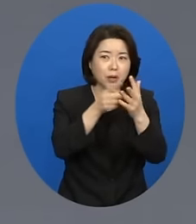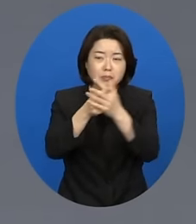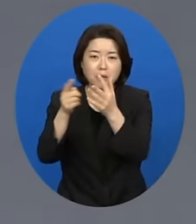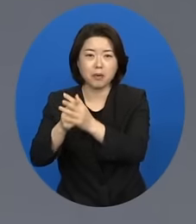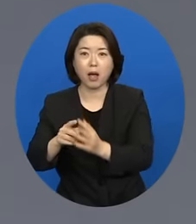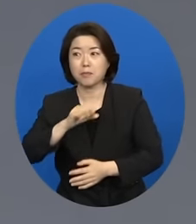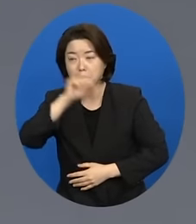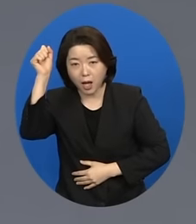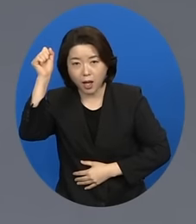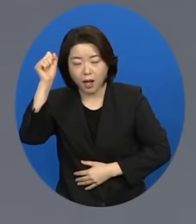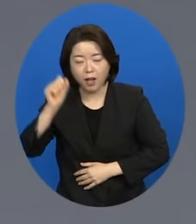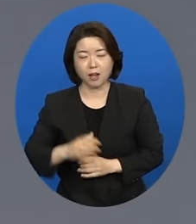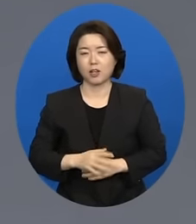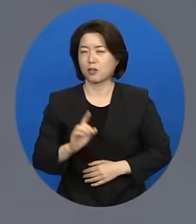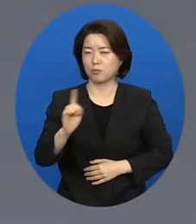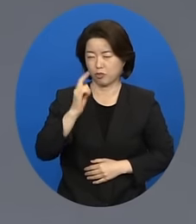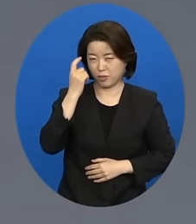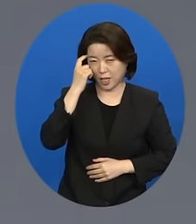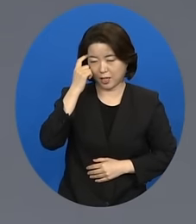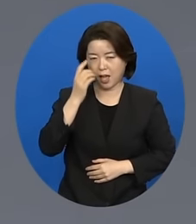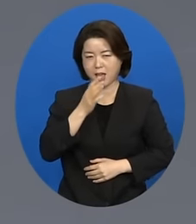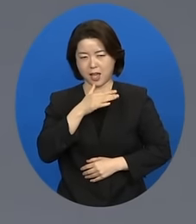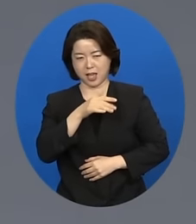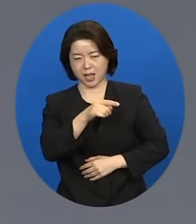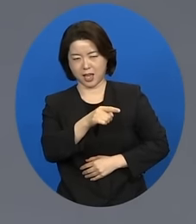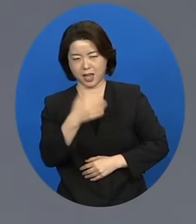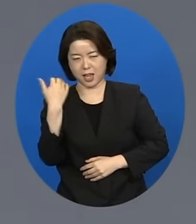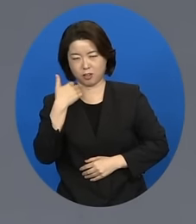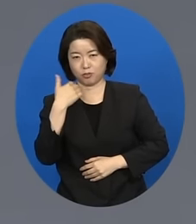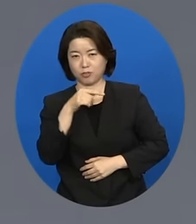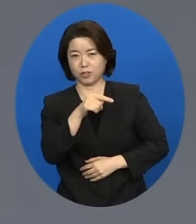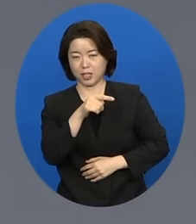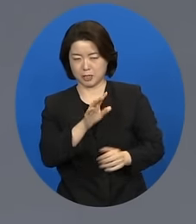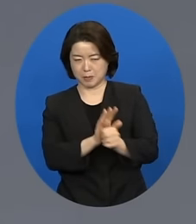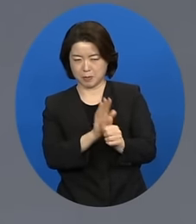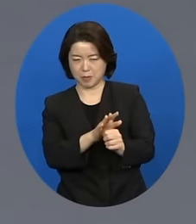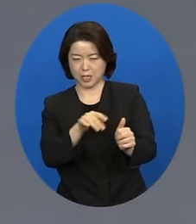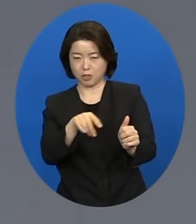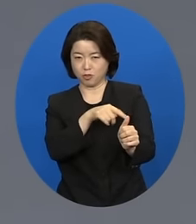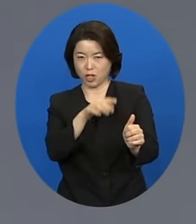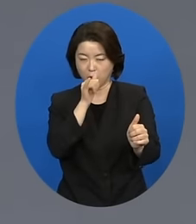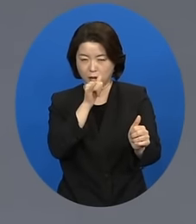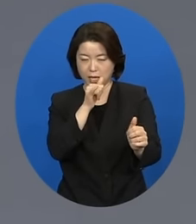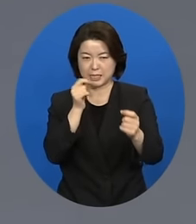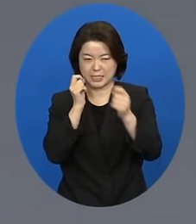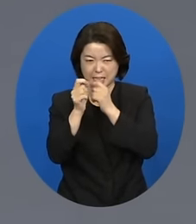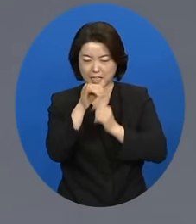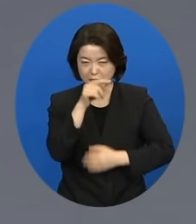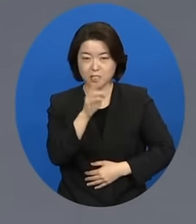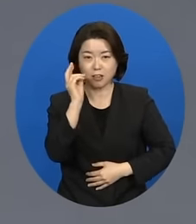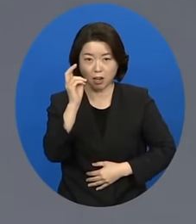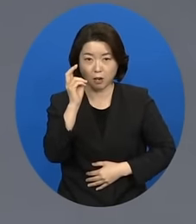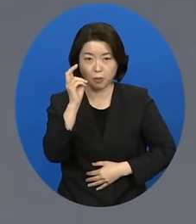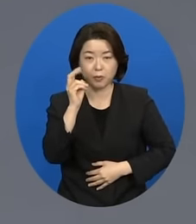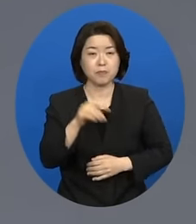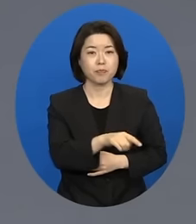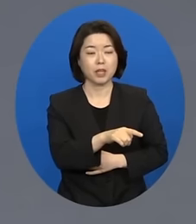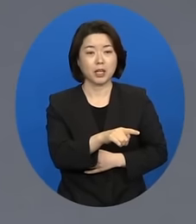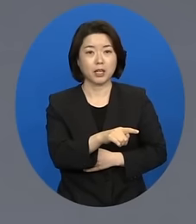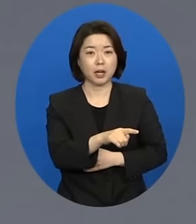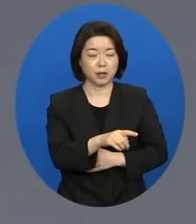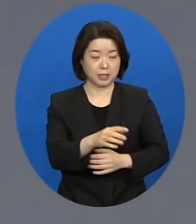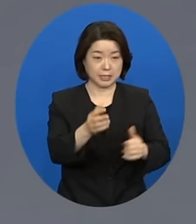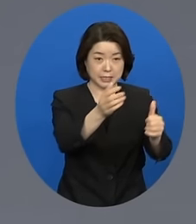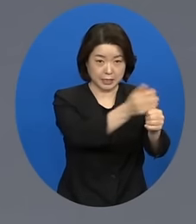어떤 생각이 드냐면 사람들이 아 분명 누군가가 도와준 거다, 이거는 사기친 거다 라고 해서 그 다 맞춘